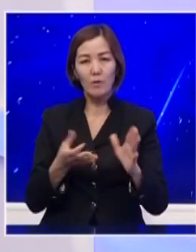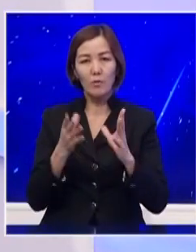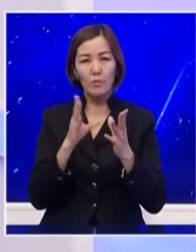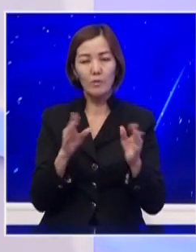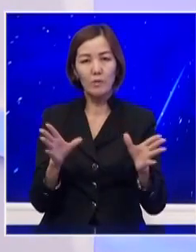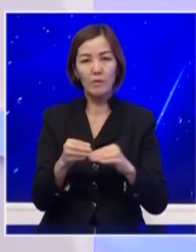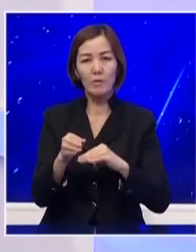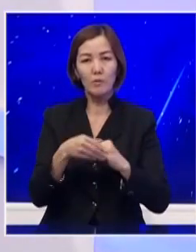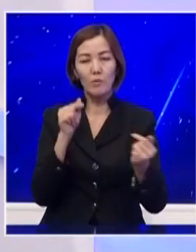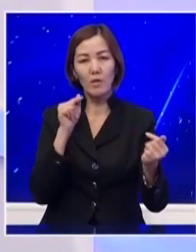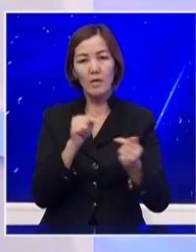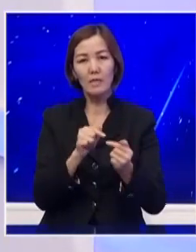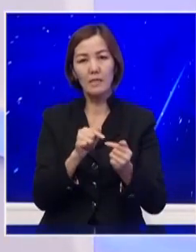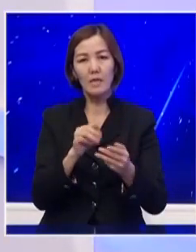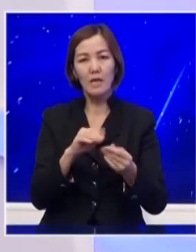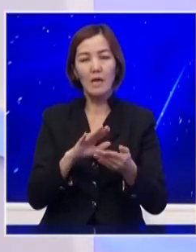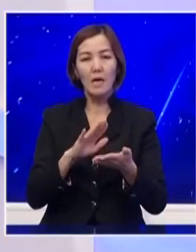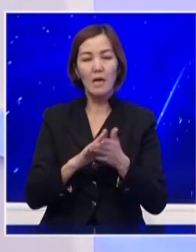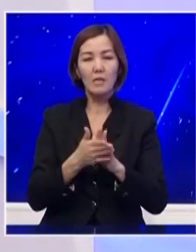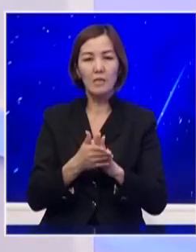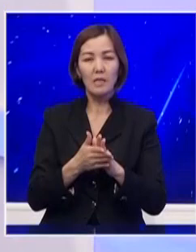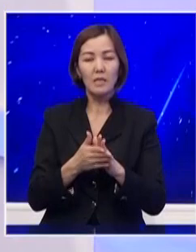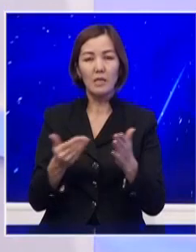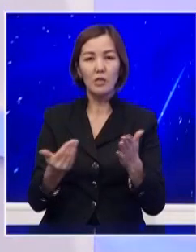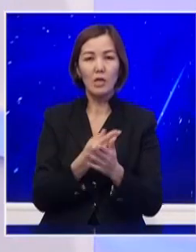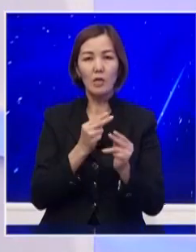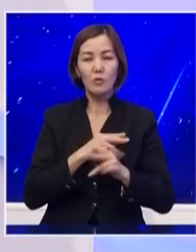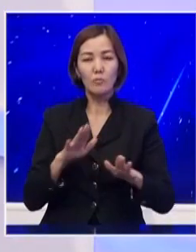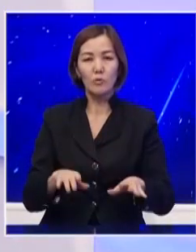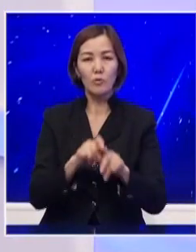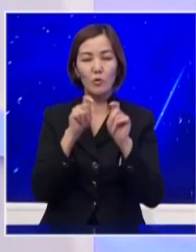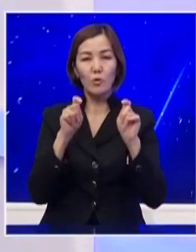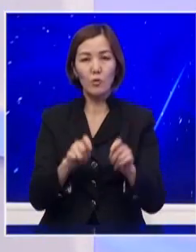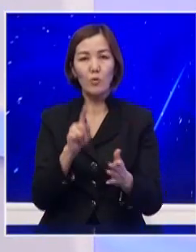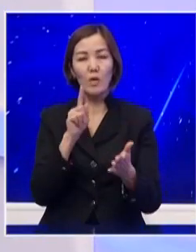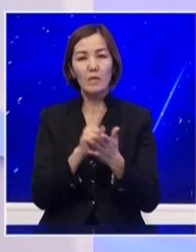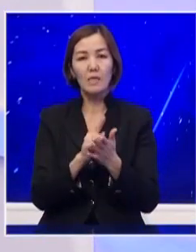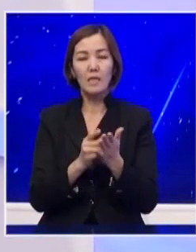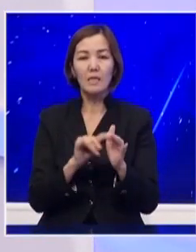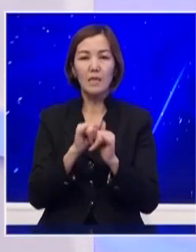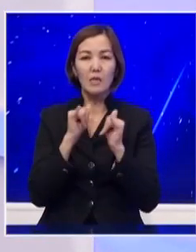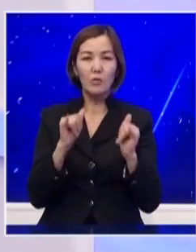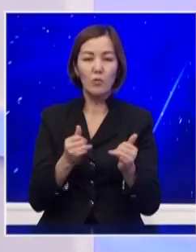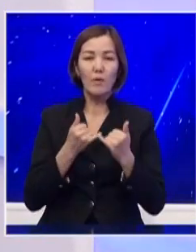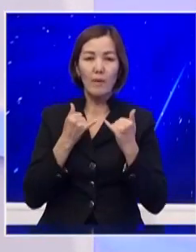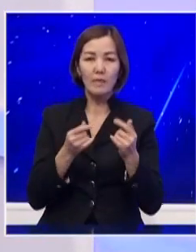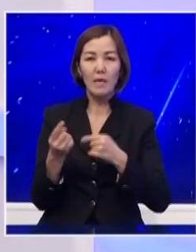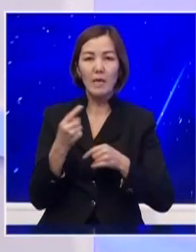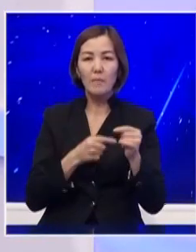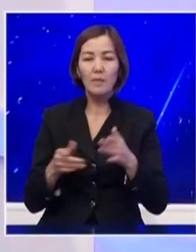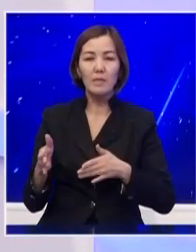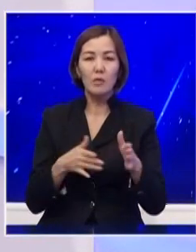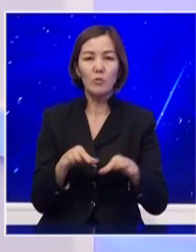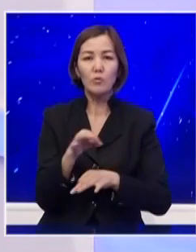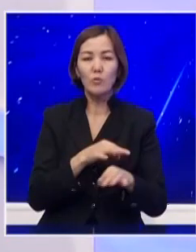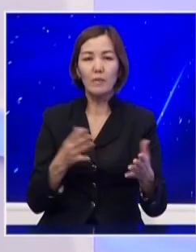қарсы қызметі қолайлы инвестициялық ахуалды. Жаңа жұмыс орындарын құру және салық түсімдерін арттыруға бағытталған бизнеске жол